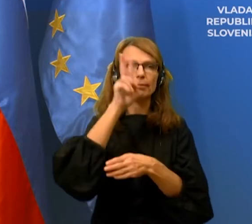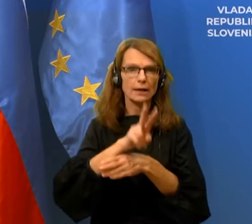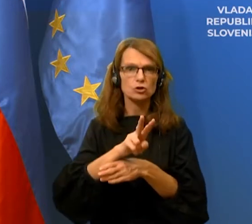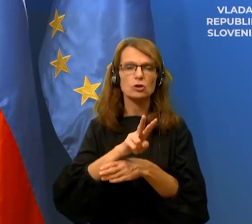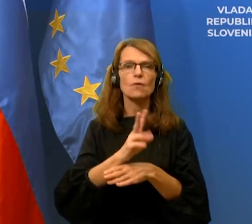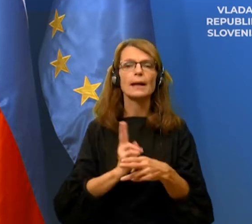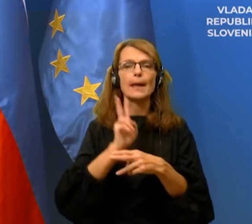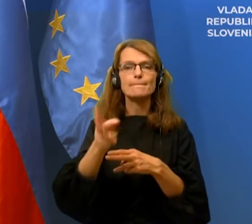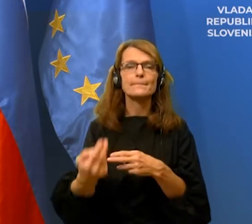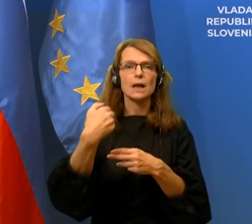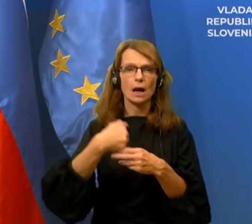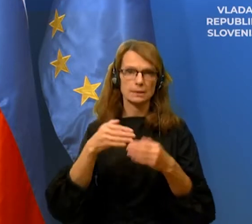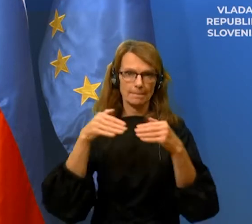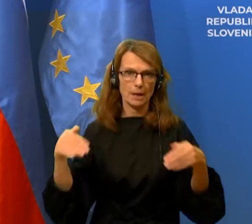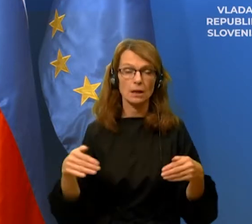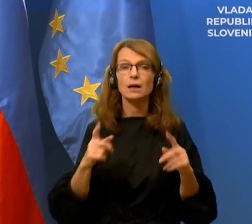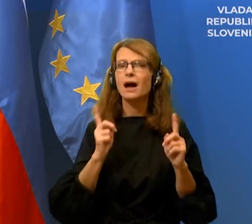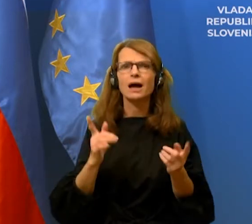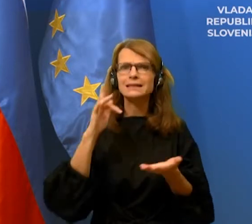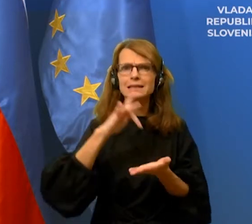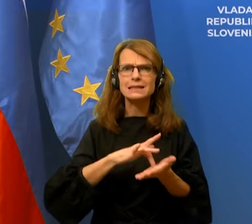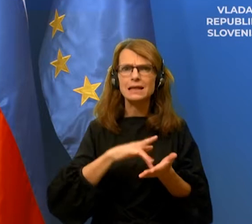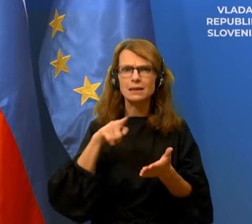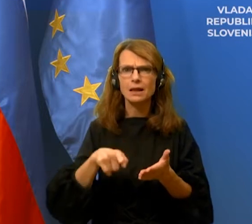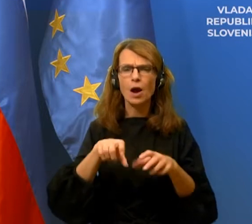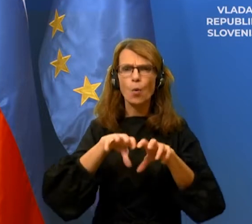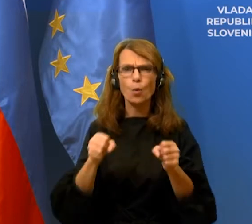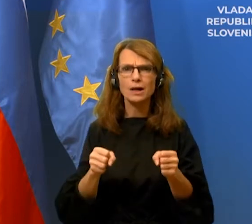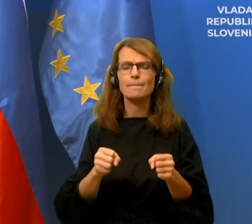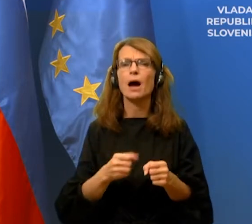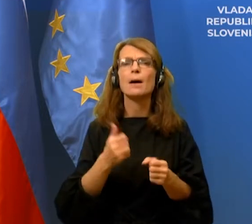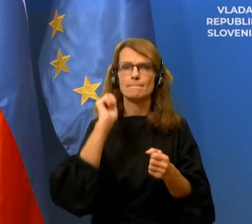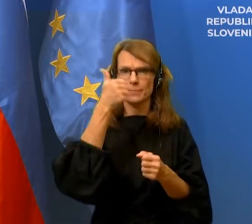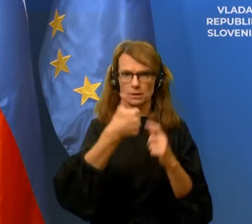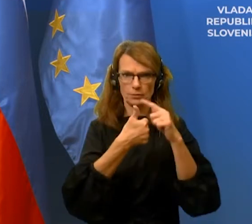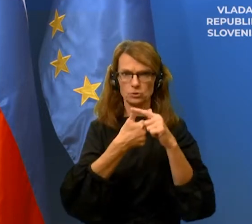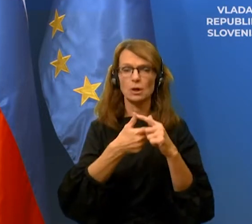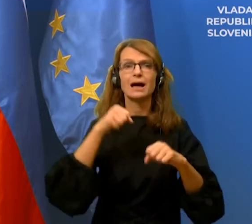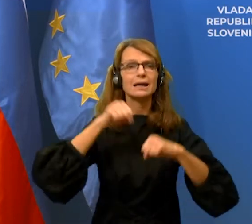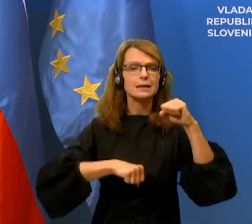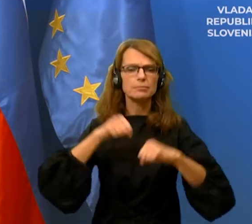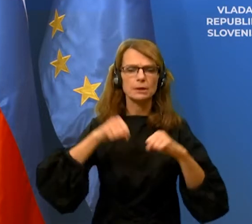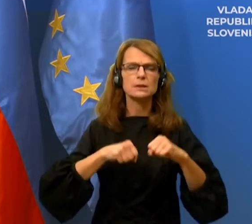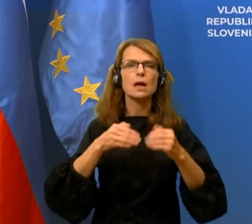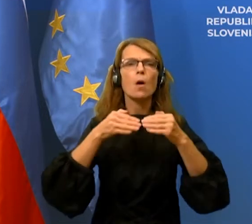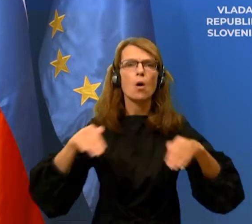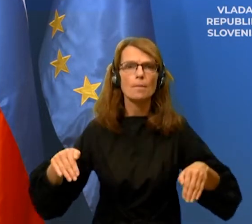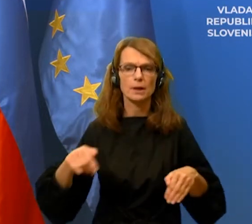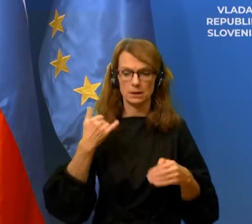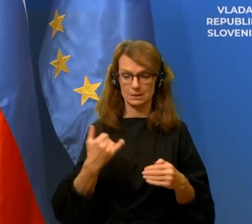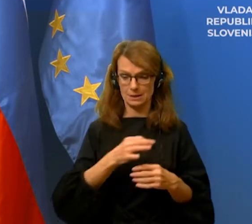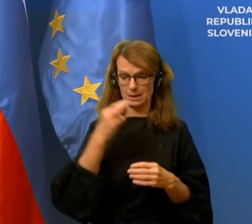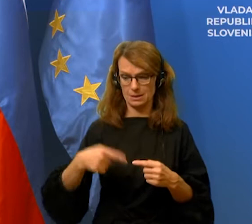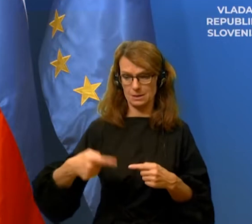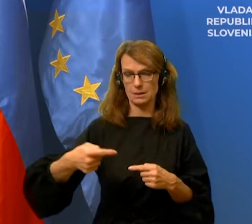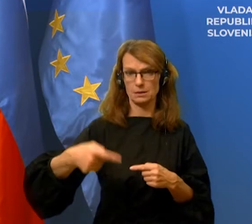meja, ampak tisto, kar je cilj tega ukrepa, je prvič, da se gibanje zameji v teh dneh za